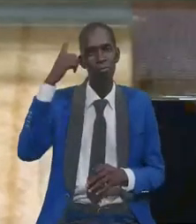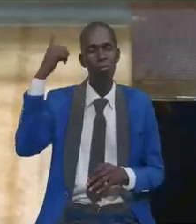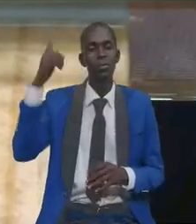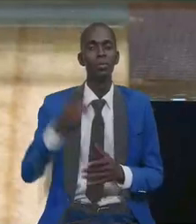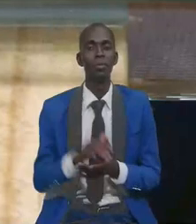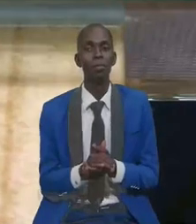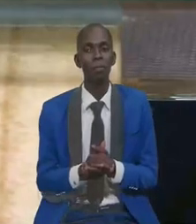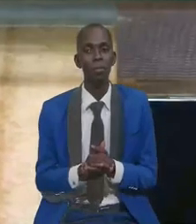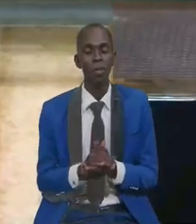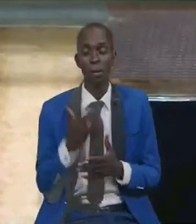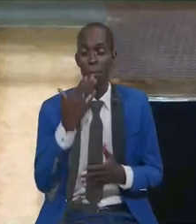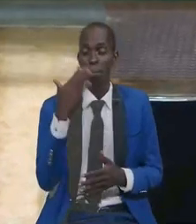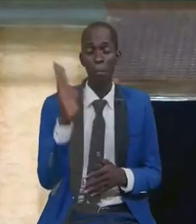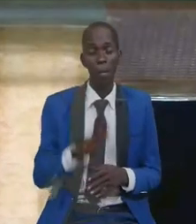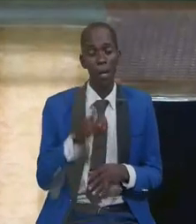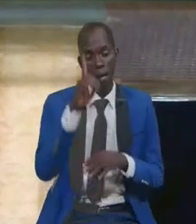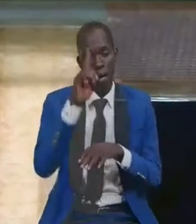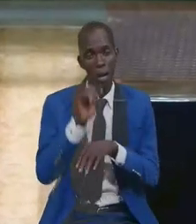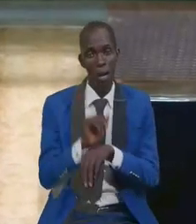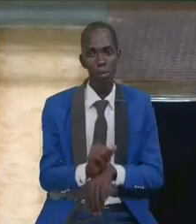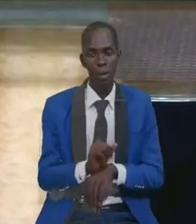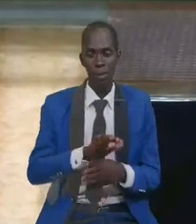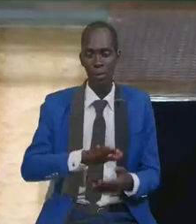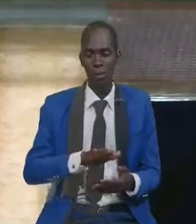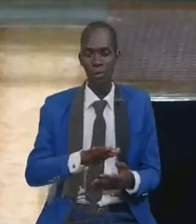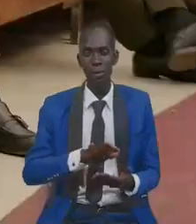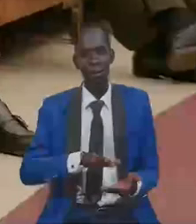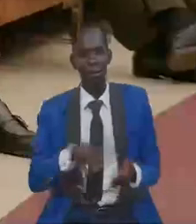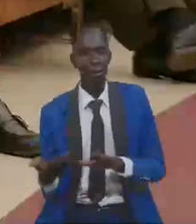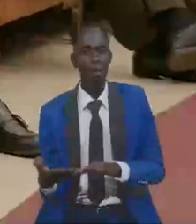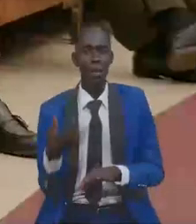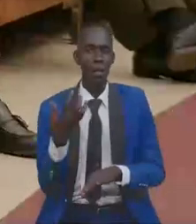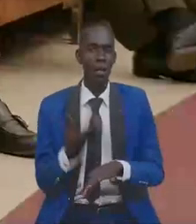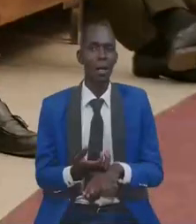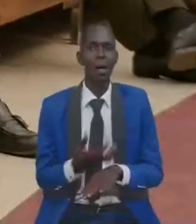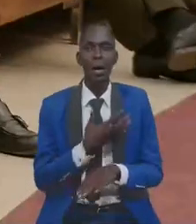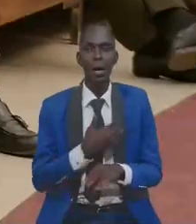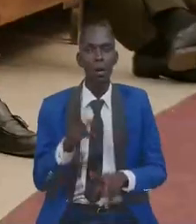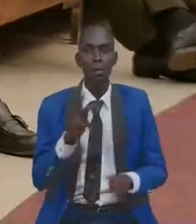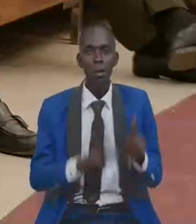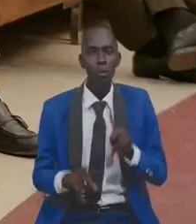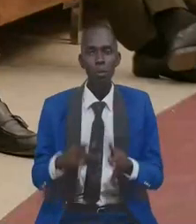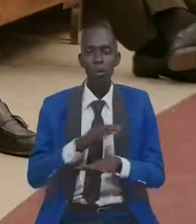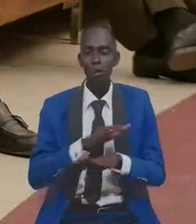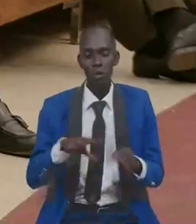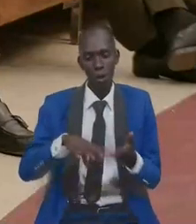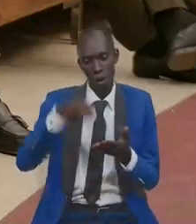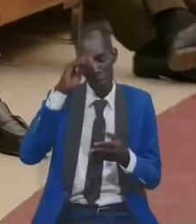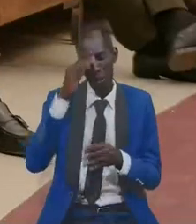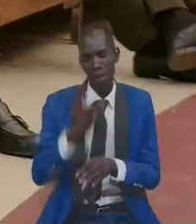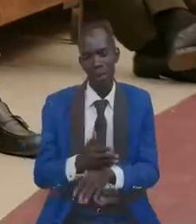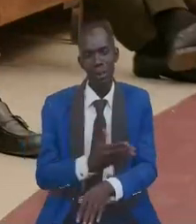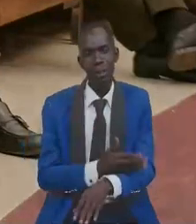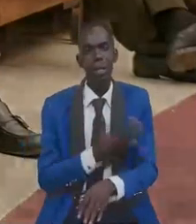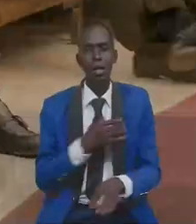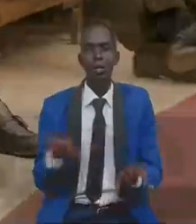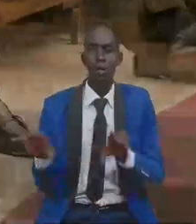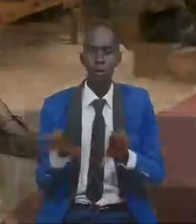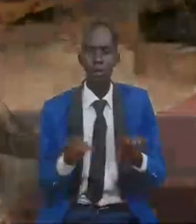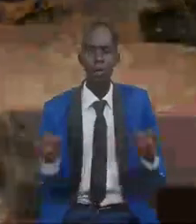La mauvaise habitude, il a appris la leçon très très correctement. Les gens n'apprennent pas la leçon et ils font les